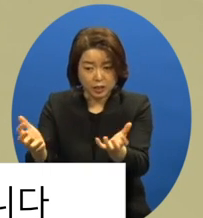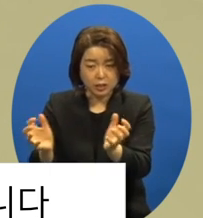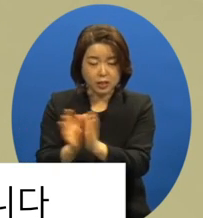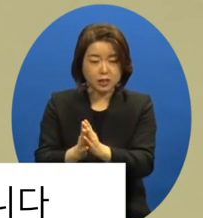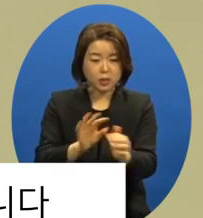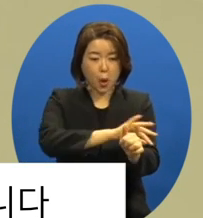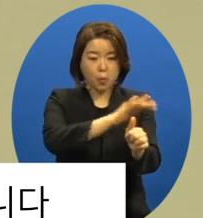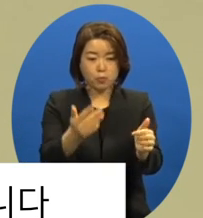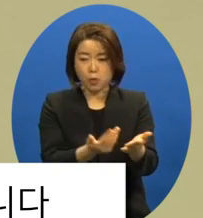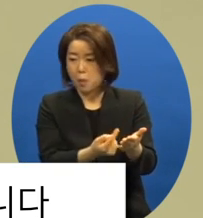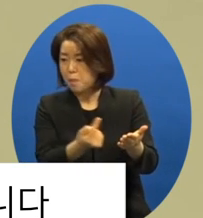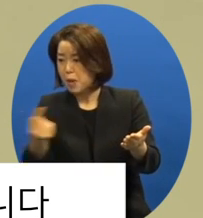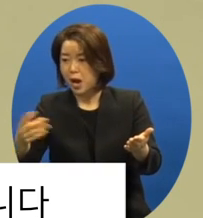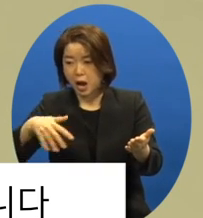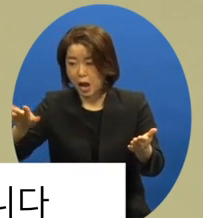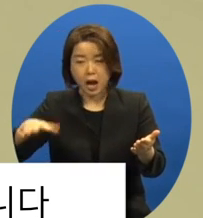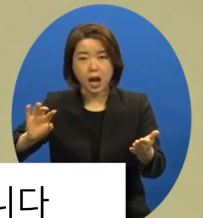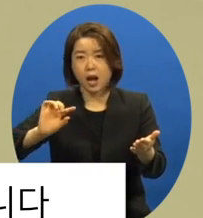않고 울었습니다.